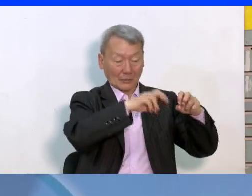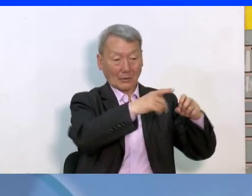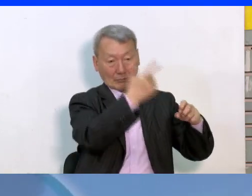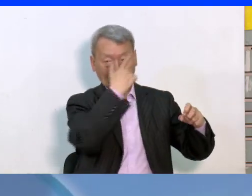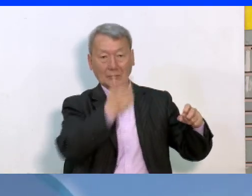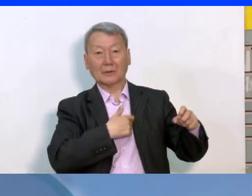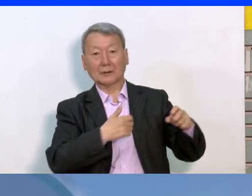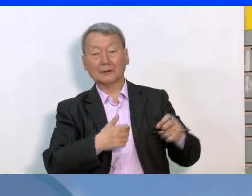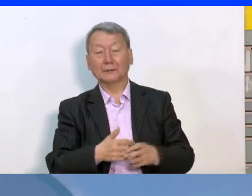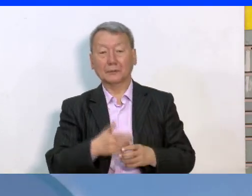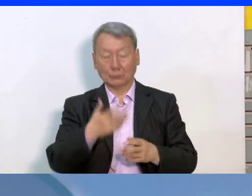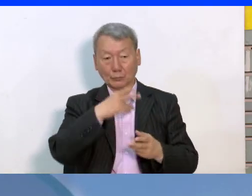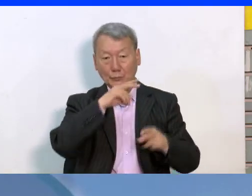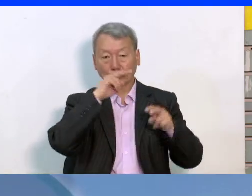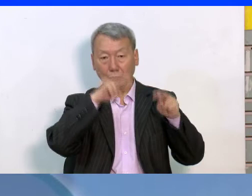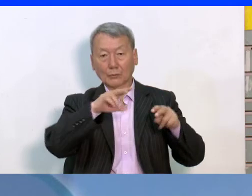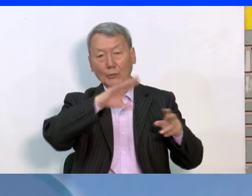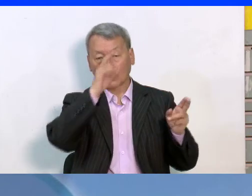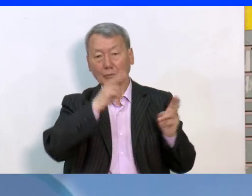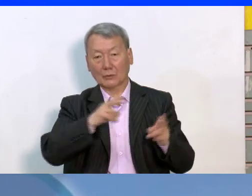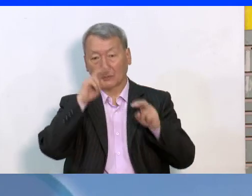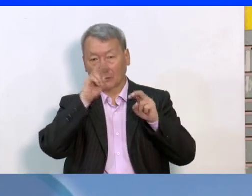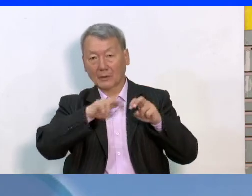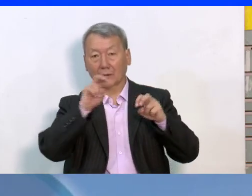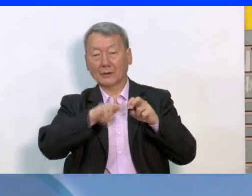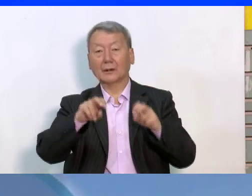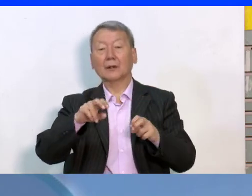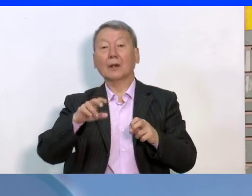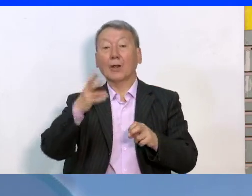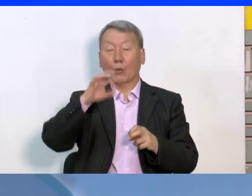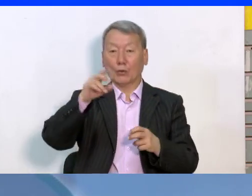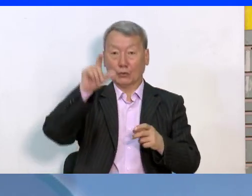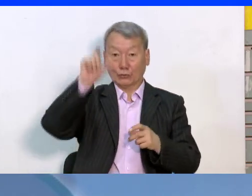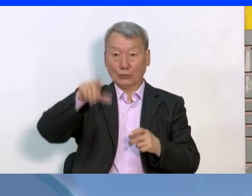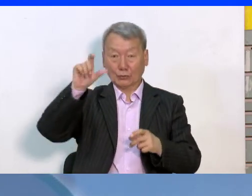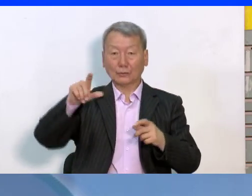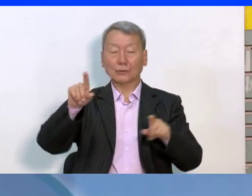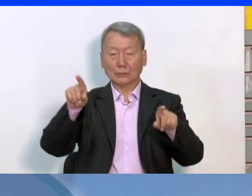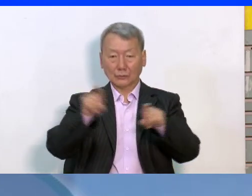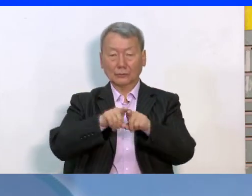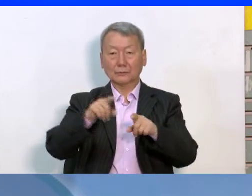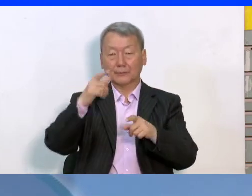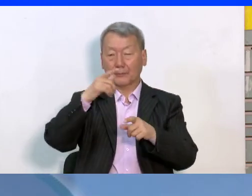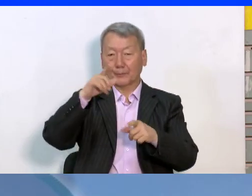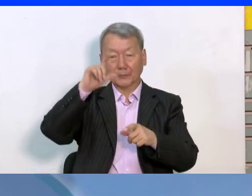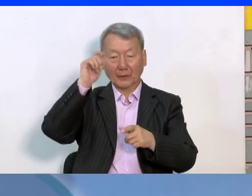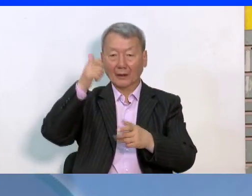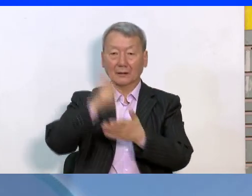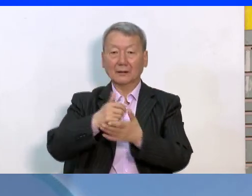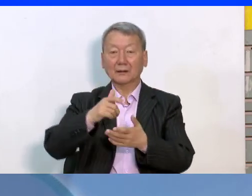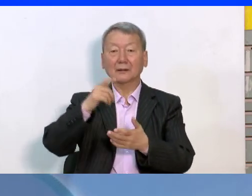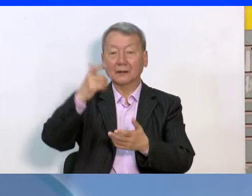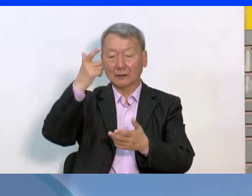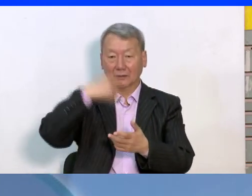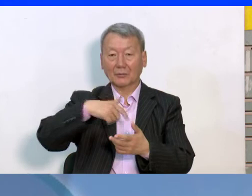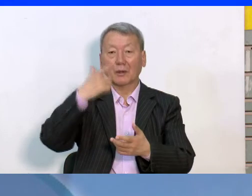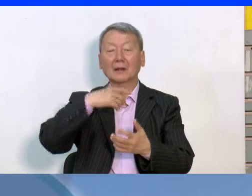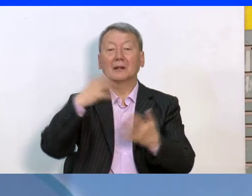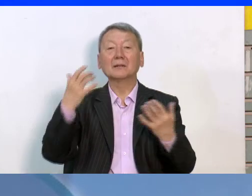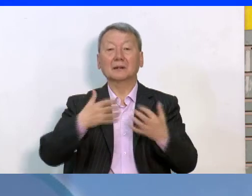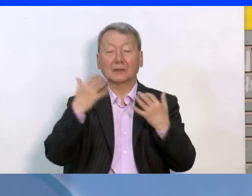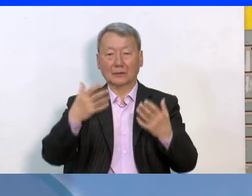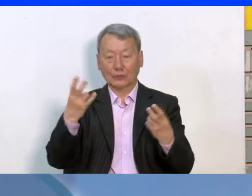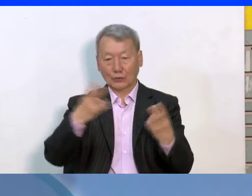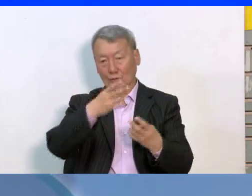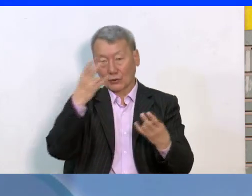атабыз. Көзөмөлдө болуп атат мунун бардыгы. Бирок жарандарыбызда дагы мындай кооптуу абал дагы эле бар экенине айтып